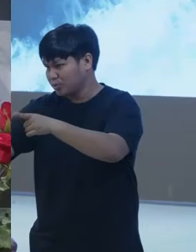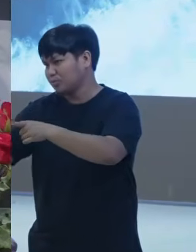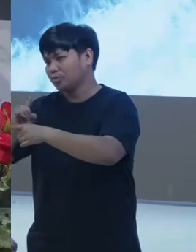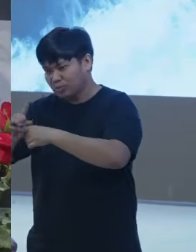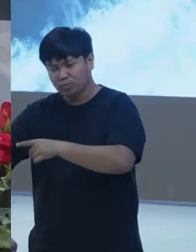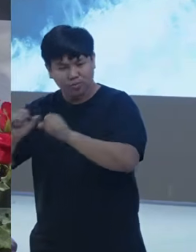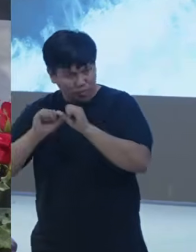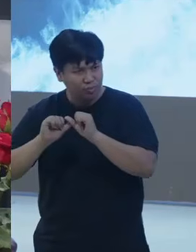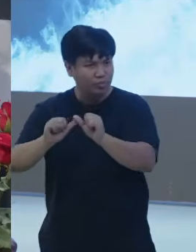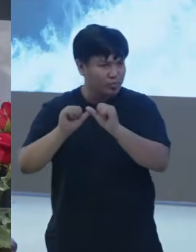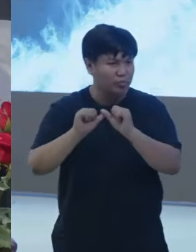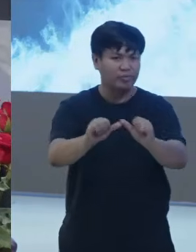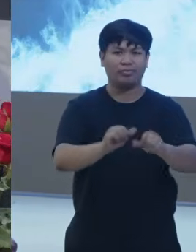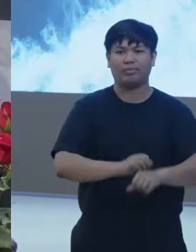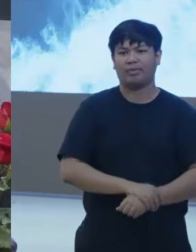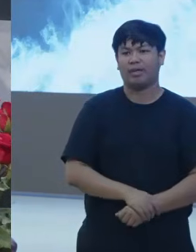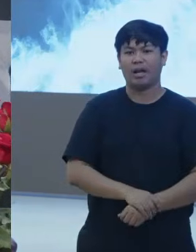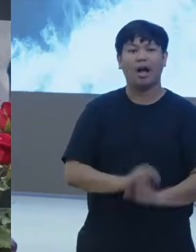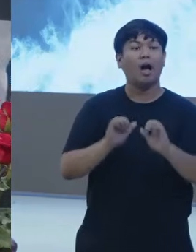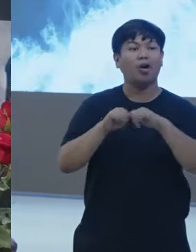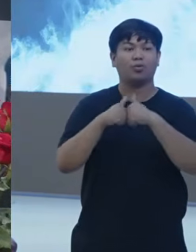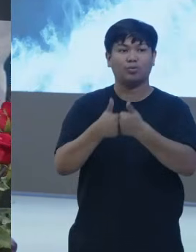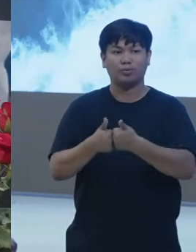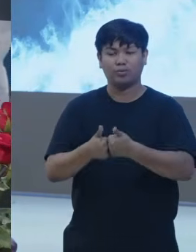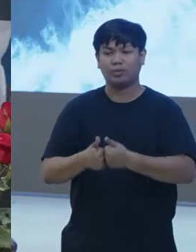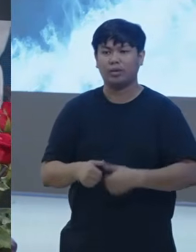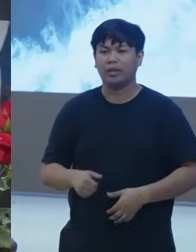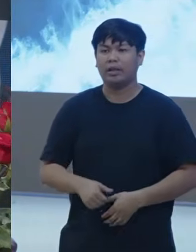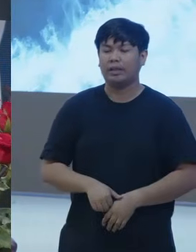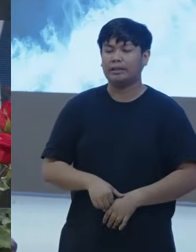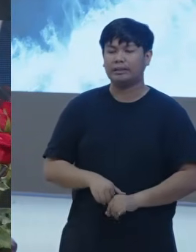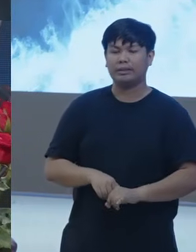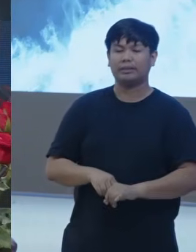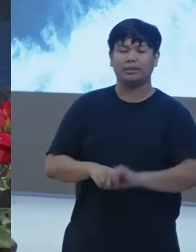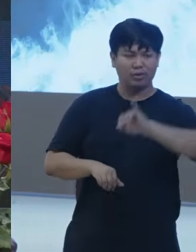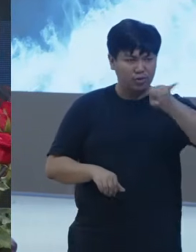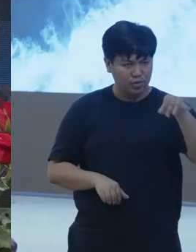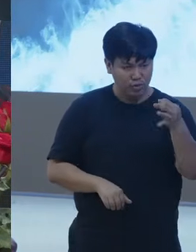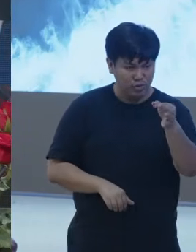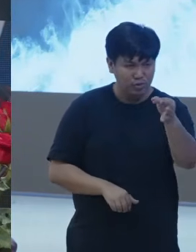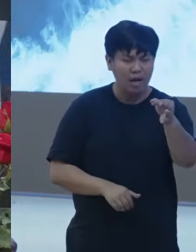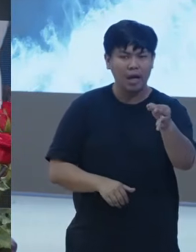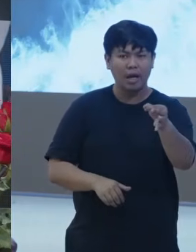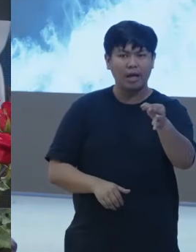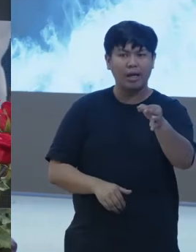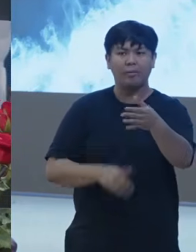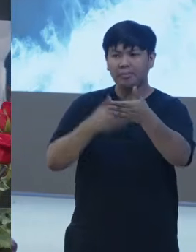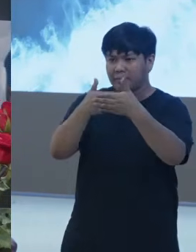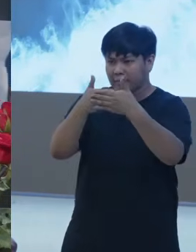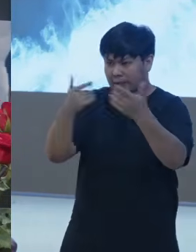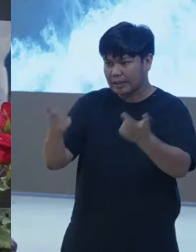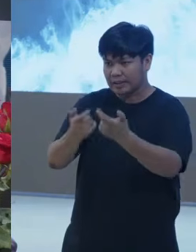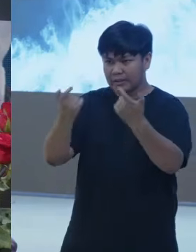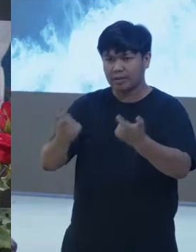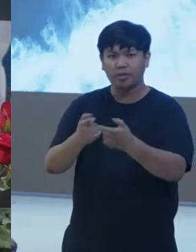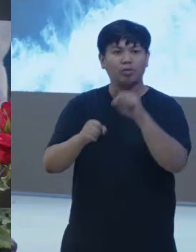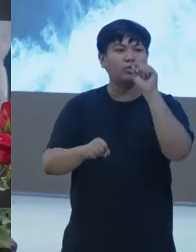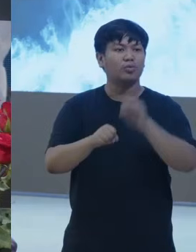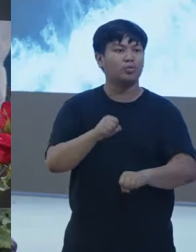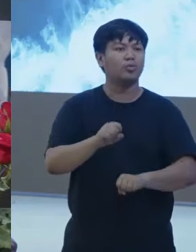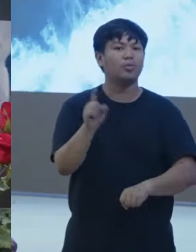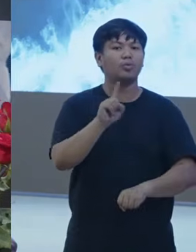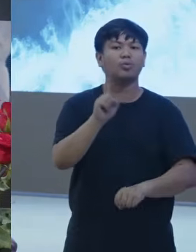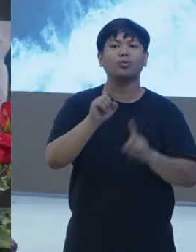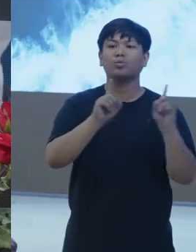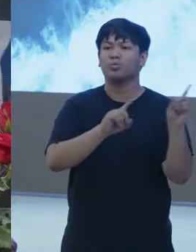No? Paano niya binalik? Alam niya, magkakasala si Jonah kung siya hindi susunod. So nasa isang bapor siya, ang